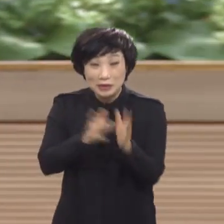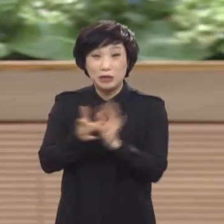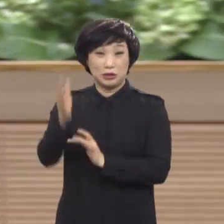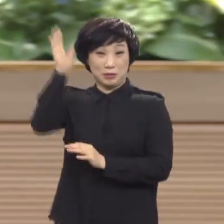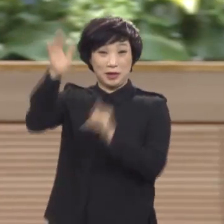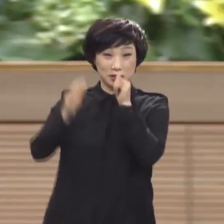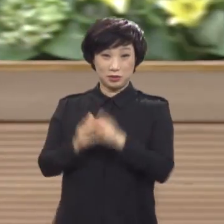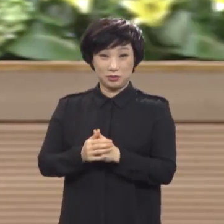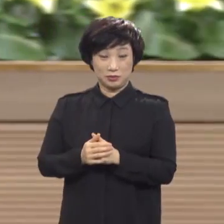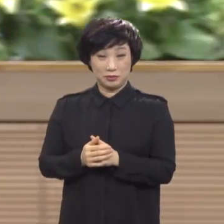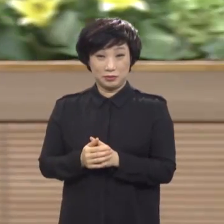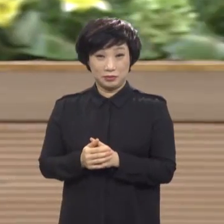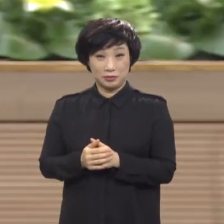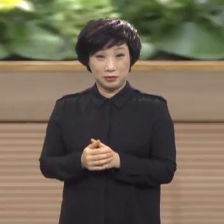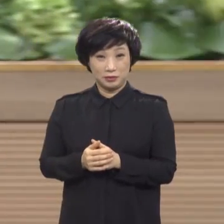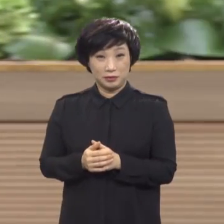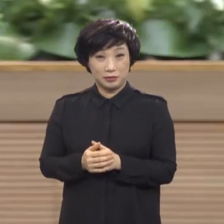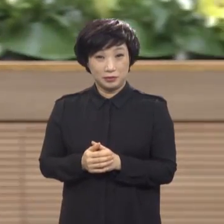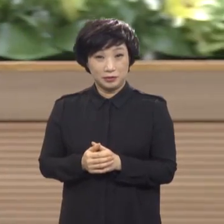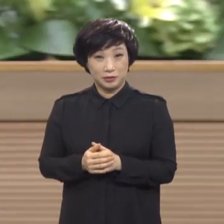말씀하셨어요.